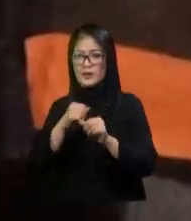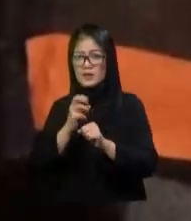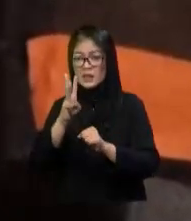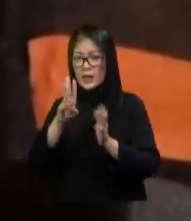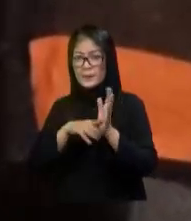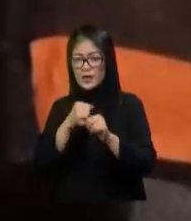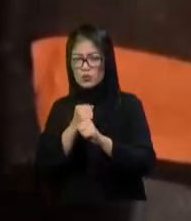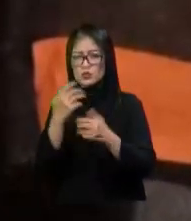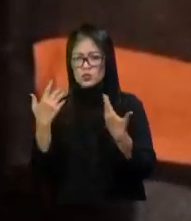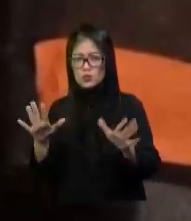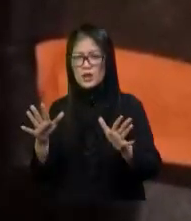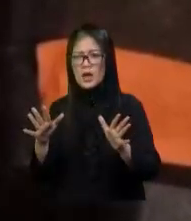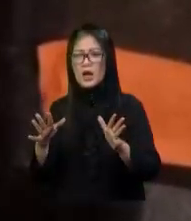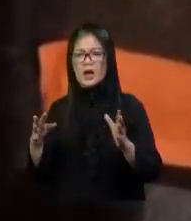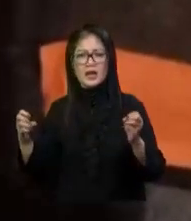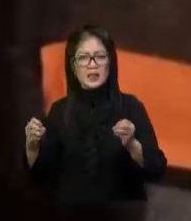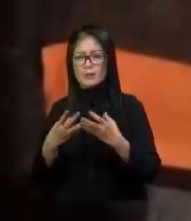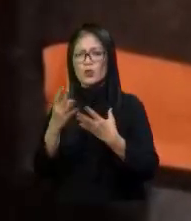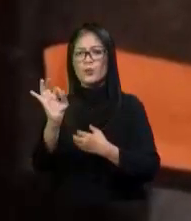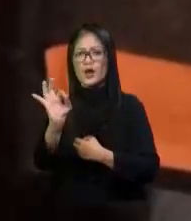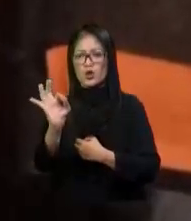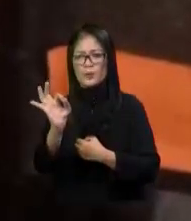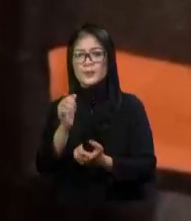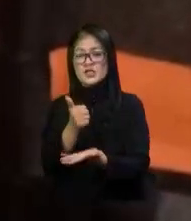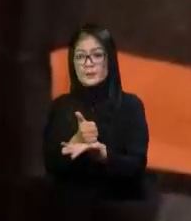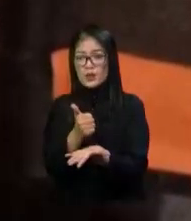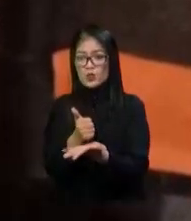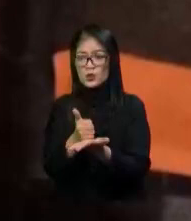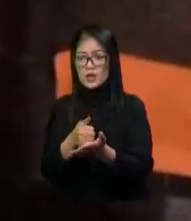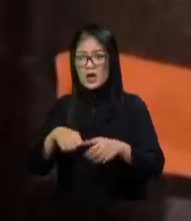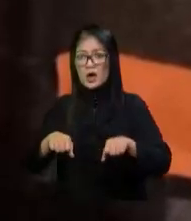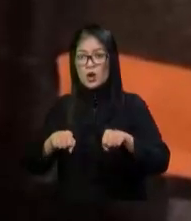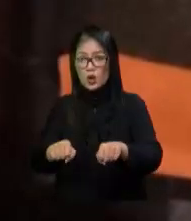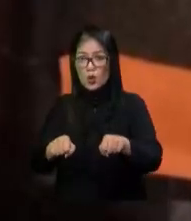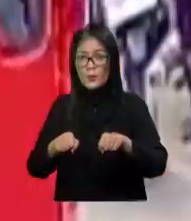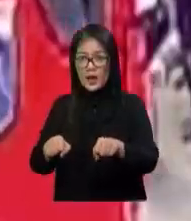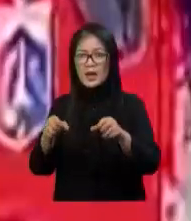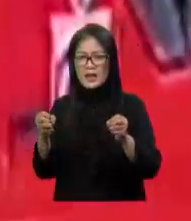gerobak yang digunakan pelaku untuk memulung, namun gerobak telah dijual ke pemulung lain dengan alasan untuk membeli